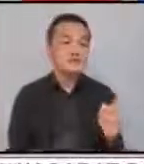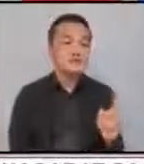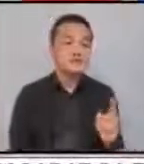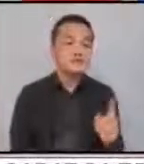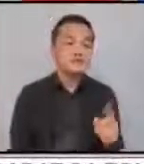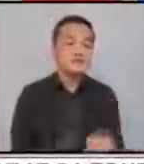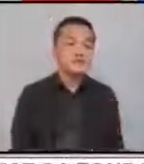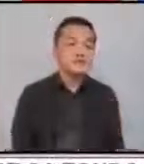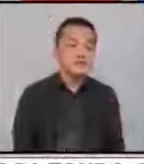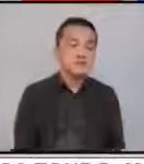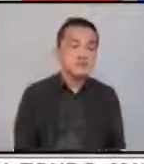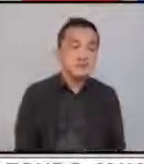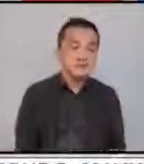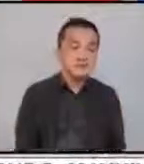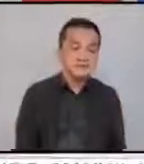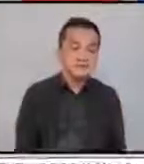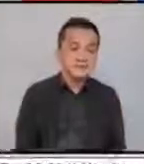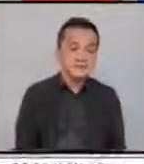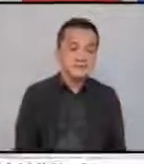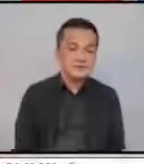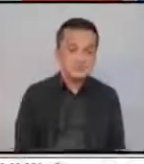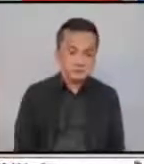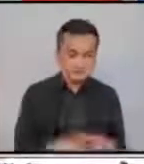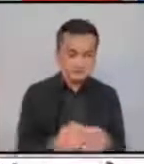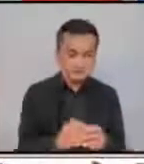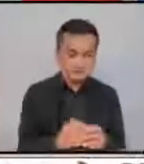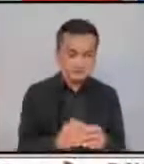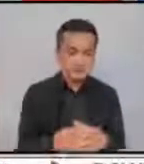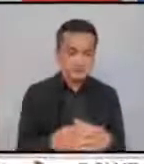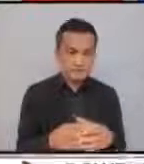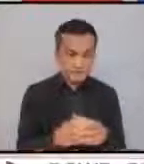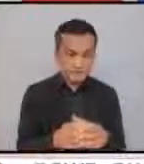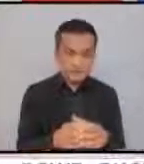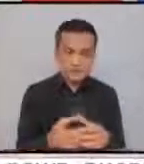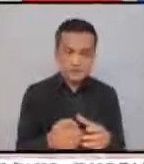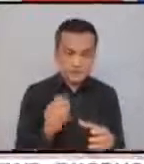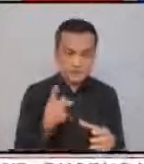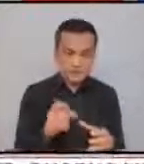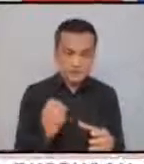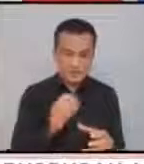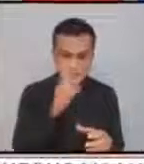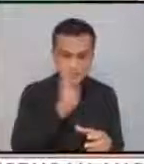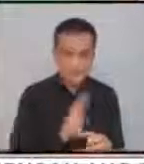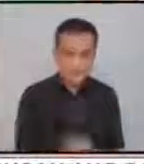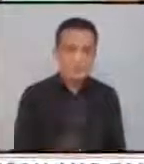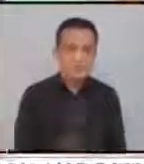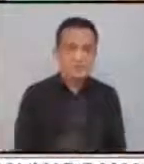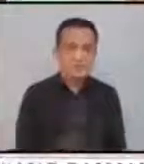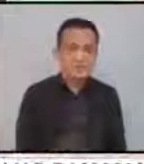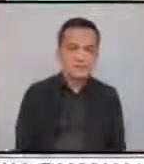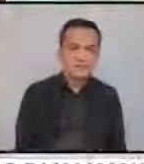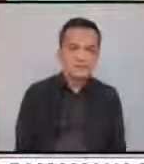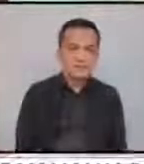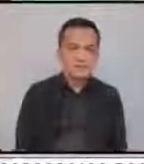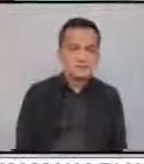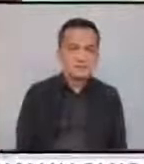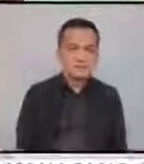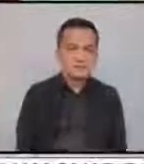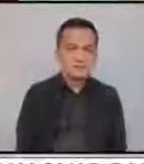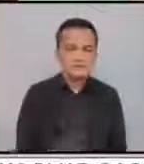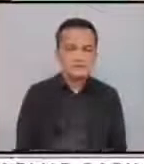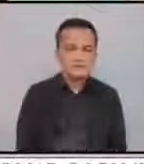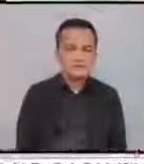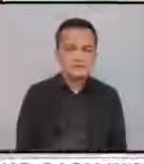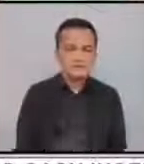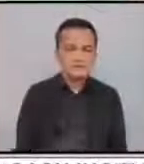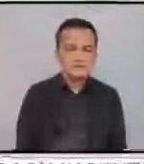are okay, walang basag, para kapag... Hindi lang basta baso. Yes po. Kailangan po yung mga